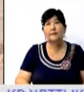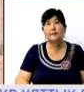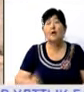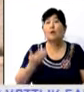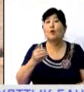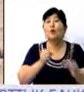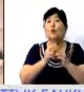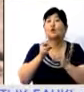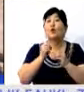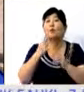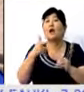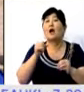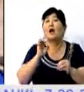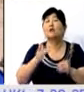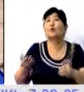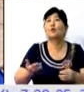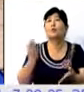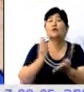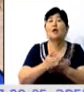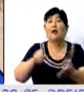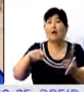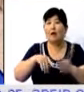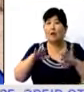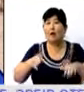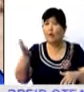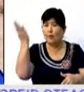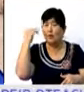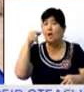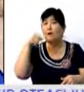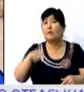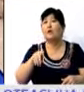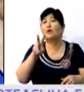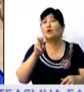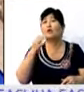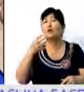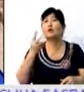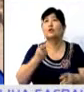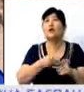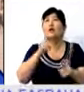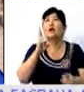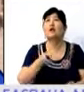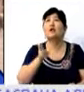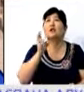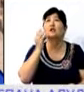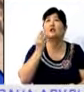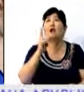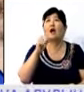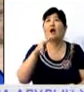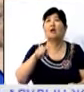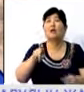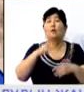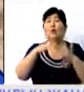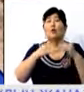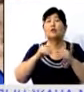Бұл 13-15 ғасырларда өмір сүрген қала орны. 1243 жылдан бергі атауы Қышқала. Қышқала атауының себебі қала